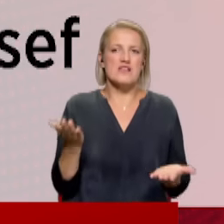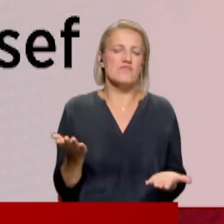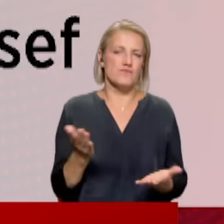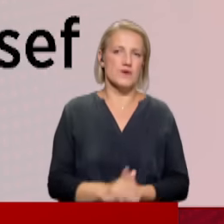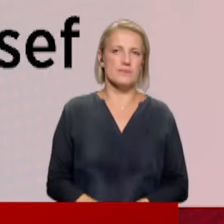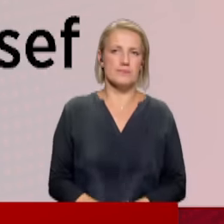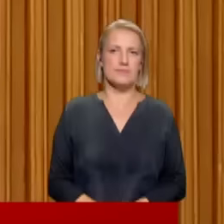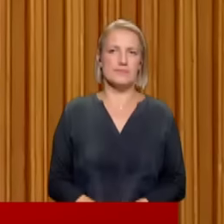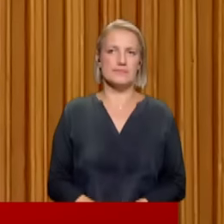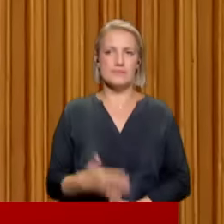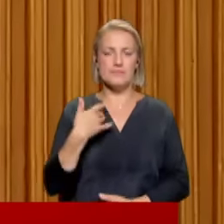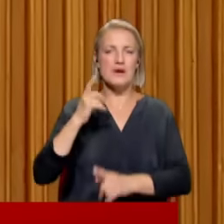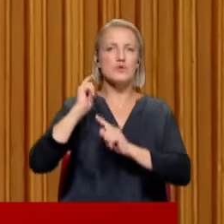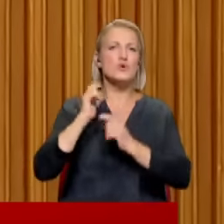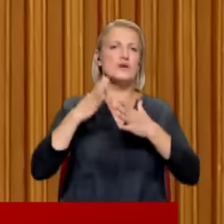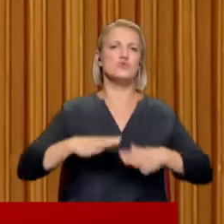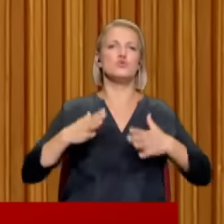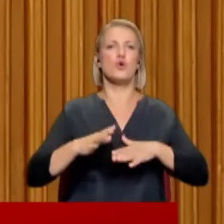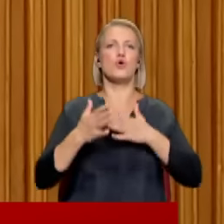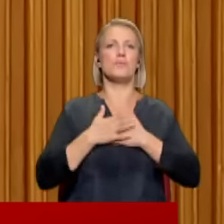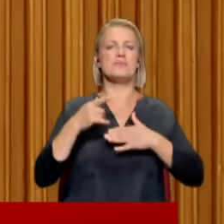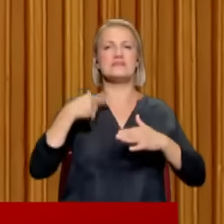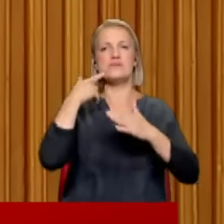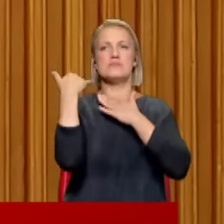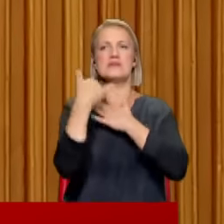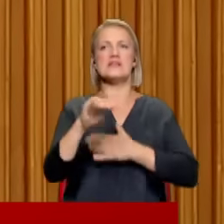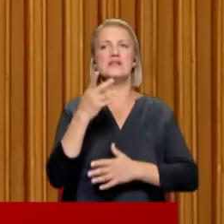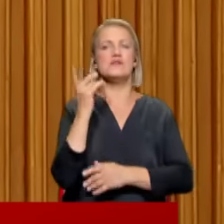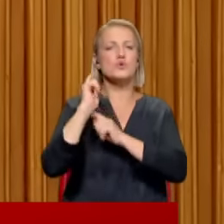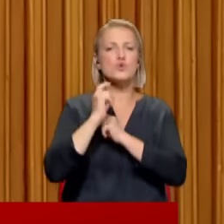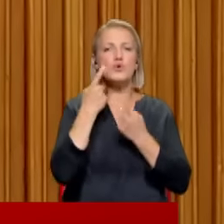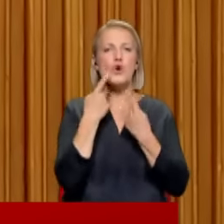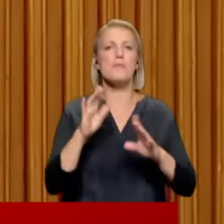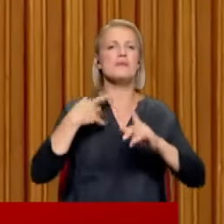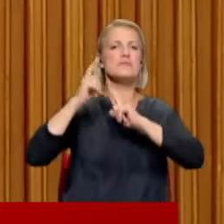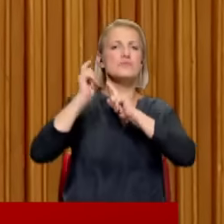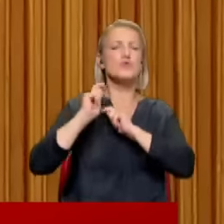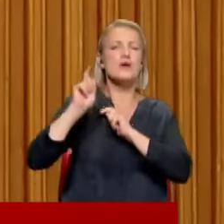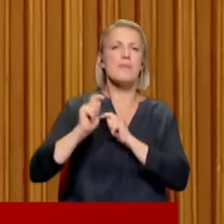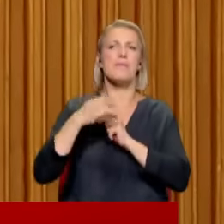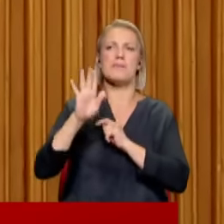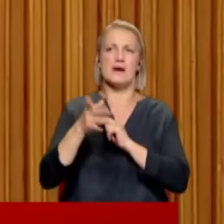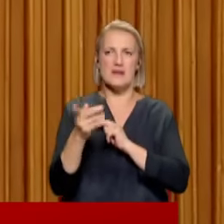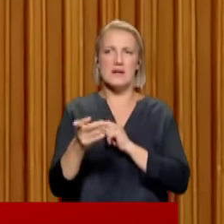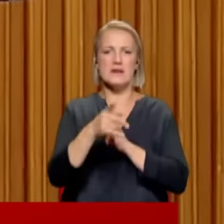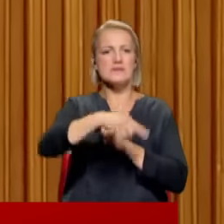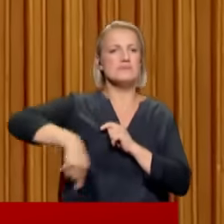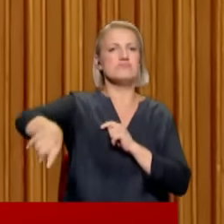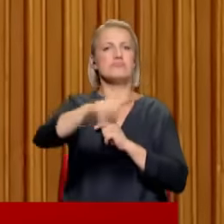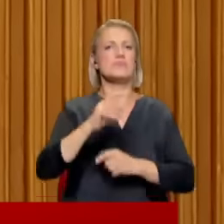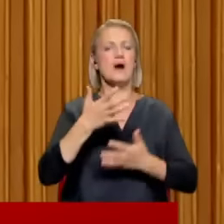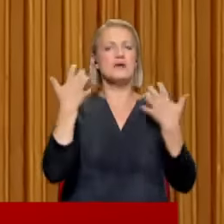maalesef küfe yok Ben küfeyi istiyorum Biz milleti yük görmeyiz küfeyi taşıyamayan çıkarın taşıyacak bu